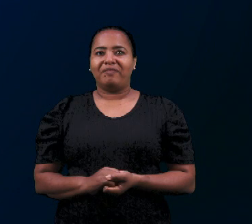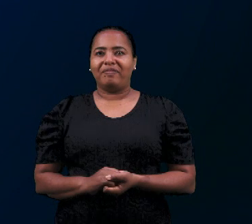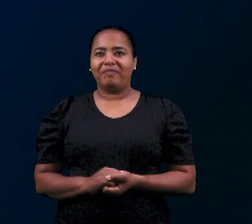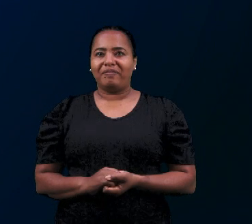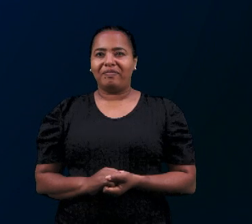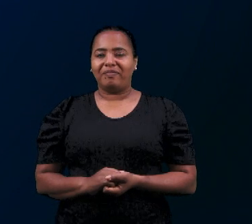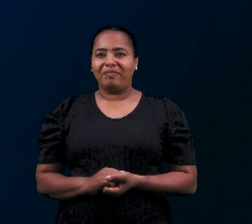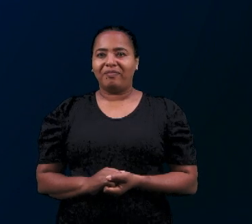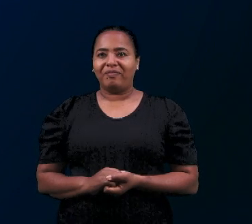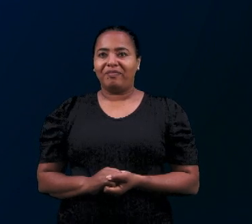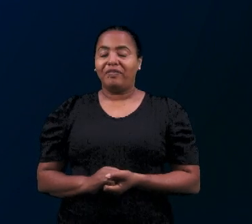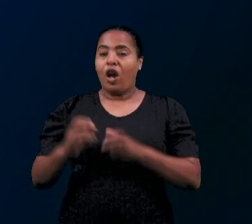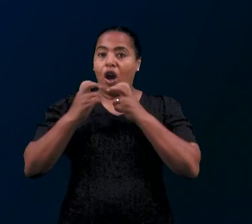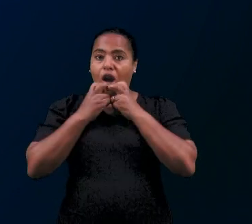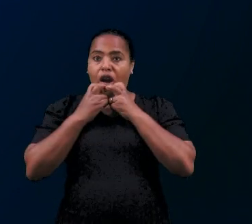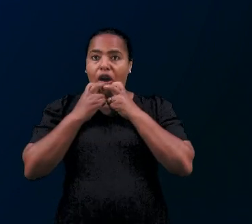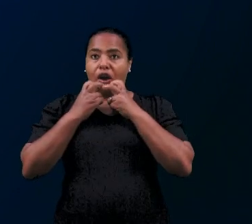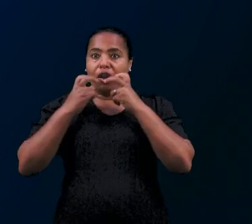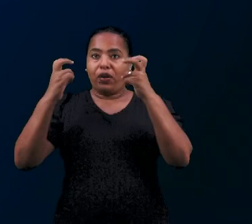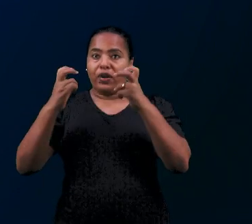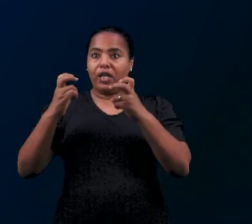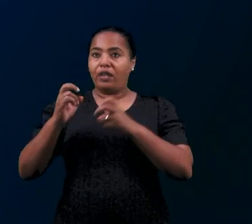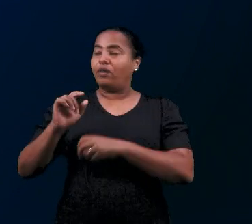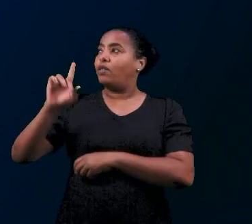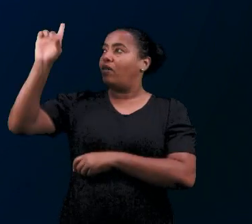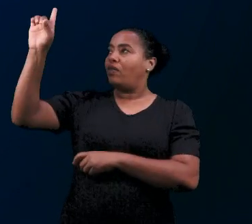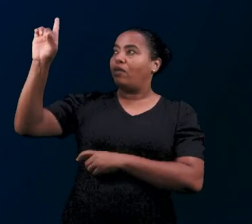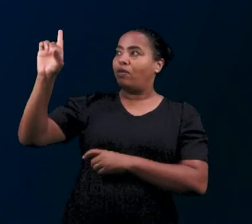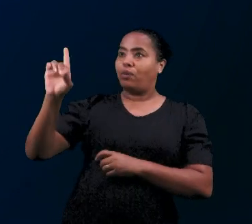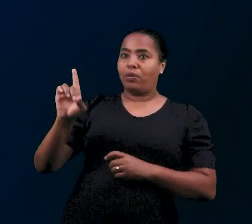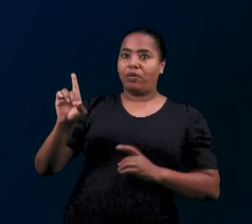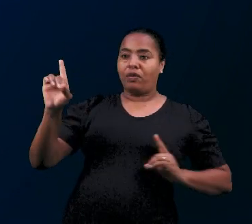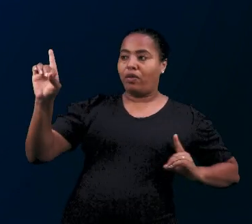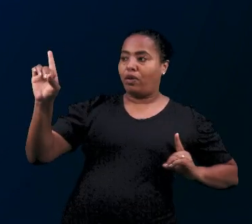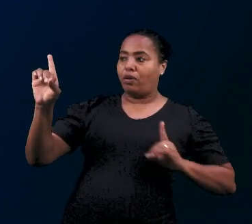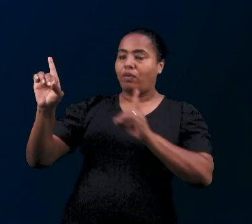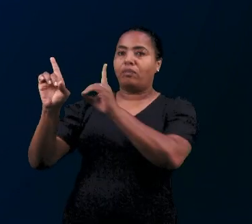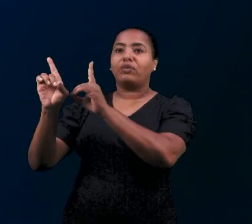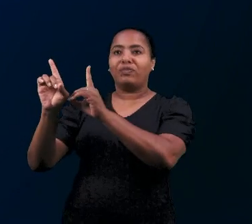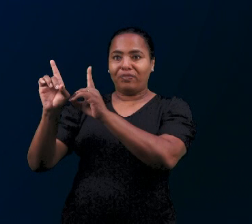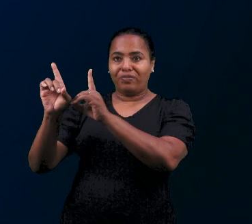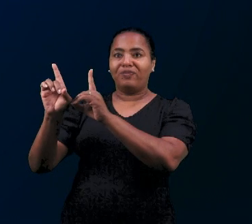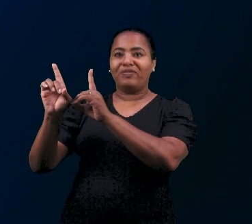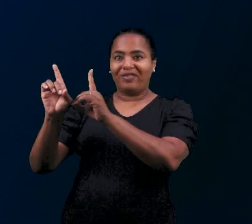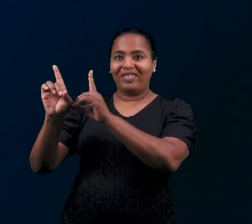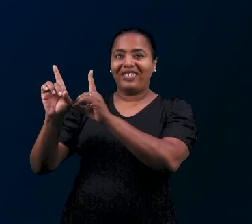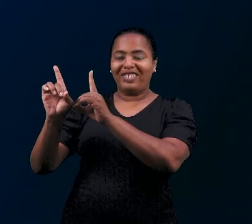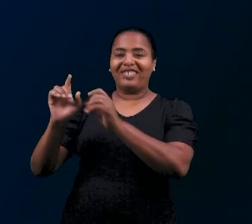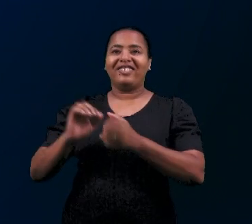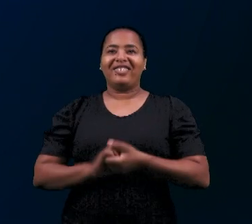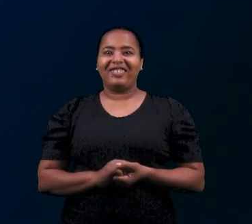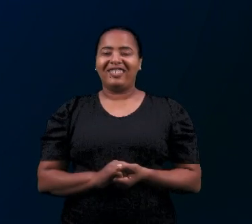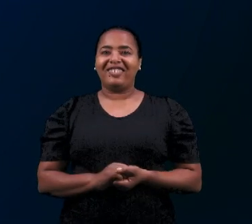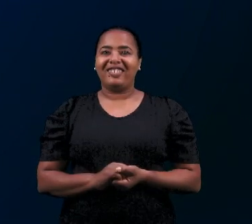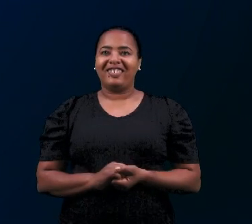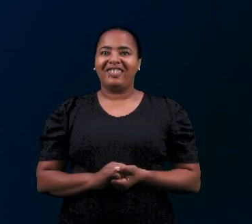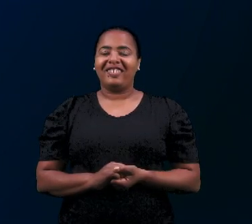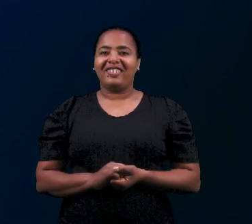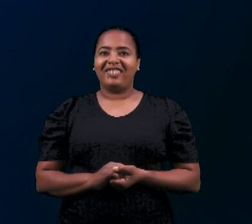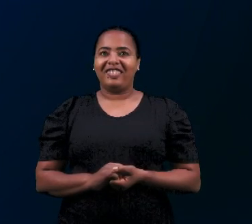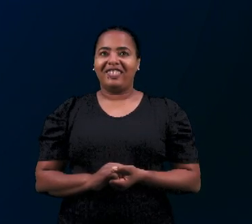Voici l'époux allé à sa rencontre. Voici l'époux allé à sa rencontre. Quel